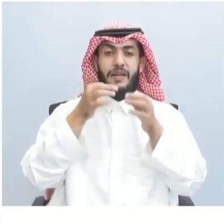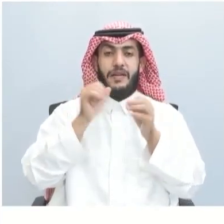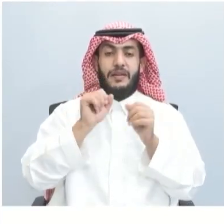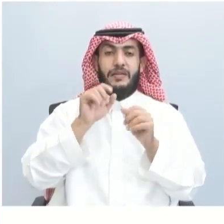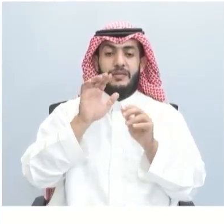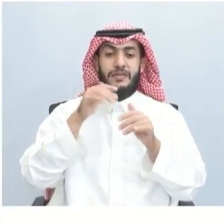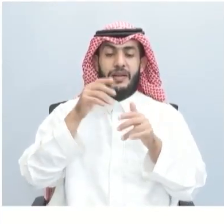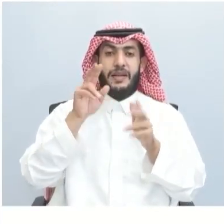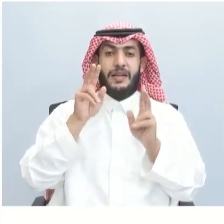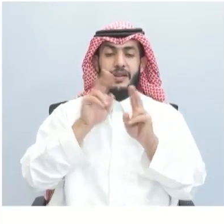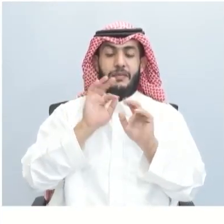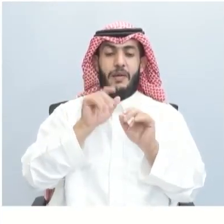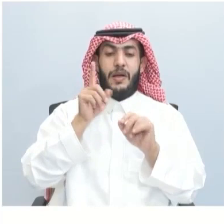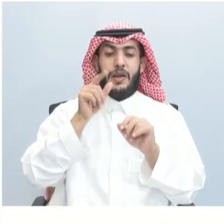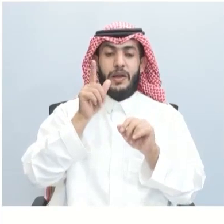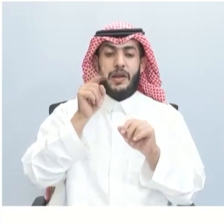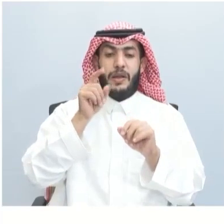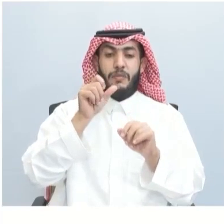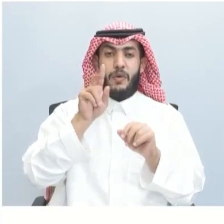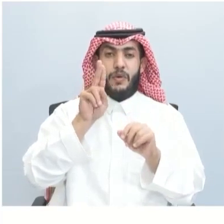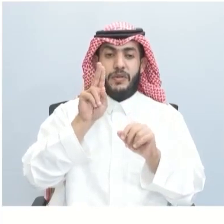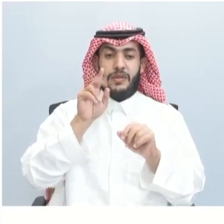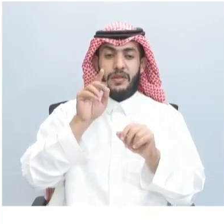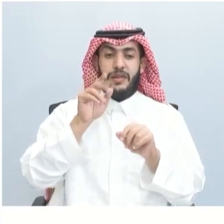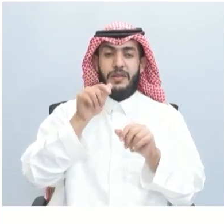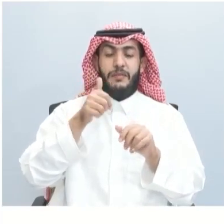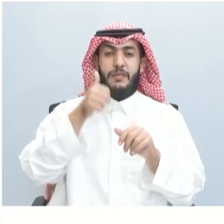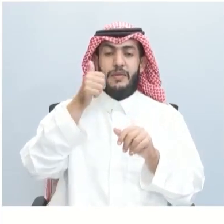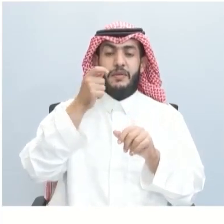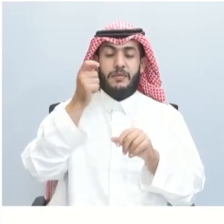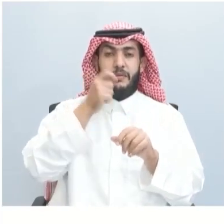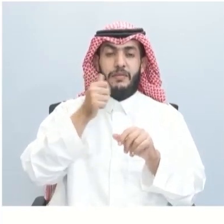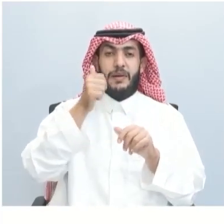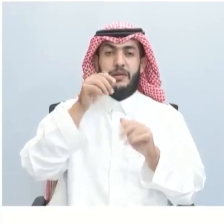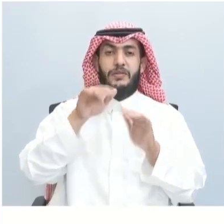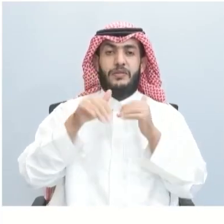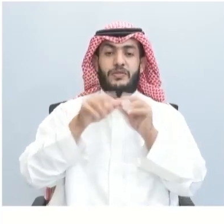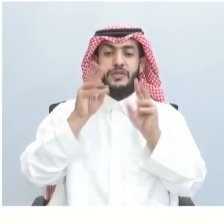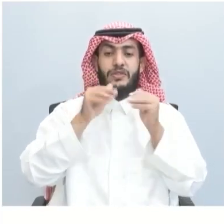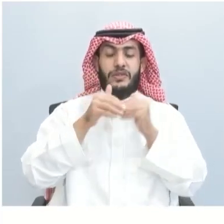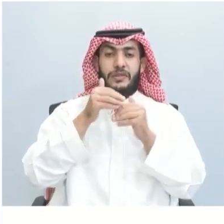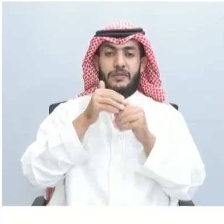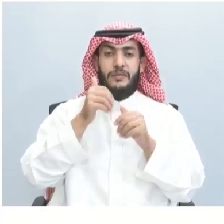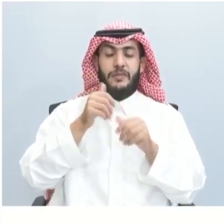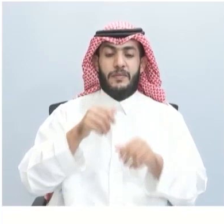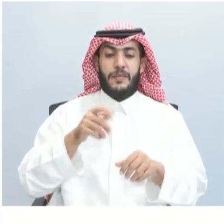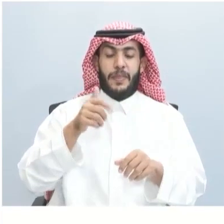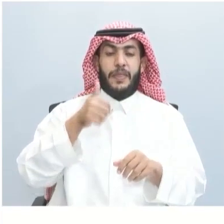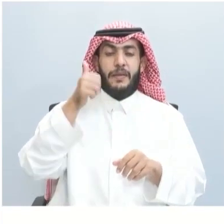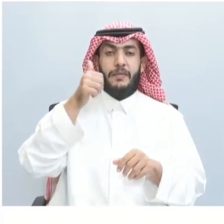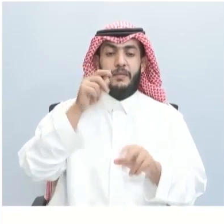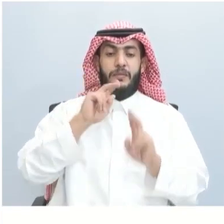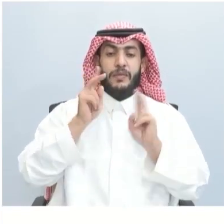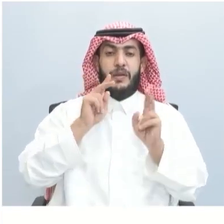الروبوتات معروفه باسم برامج الزحف او العناكب للعثور على محتوى جديد وحديث يمكن ان